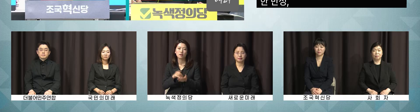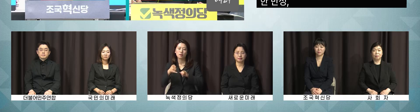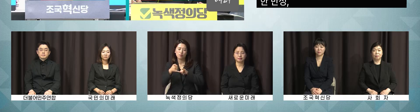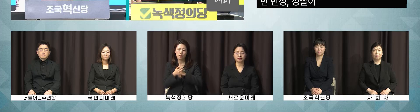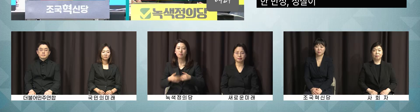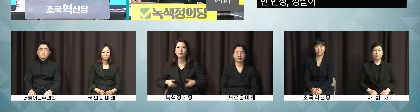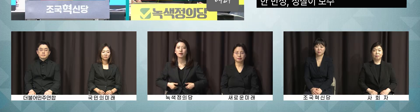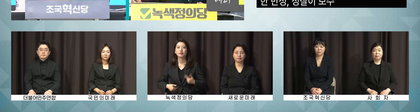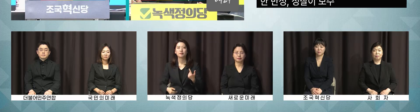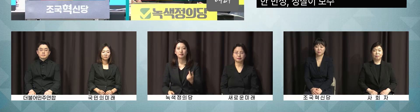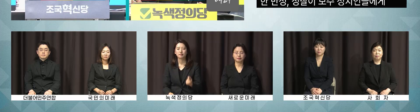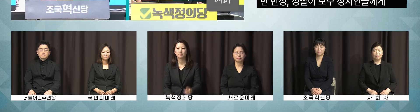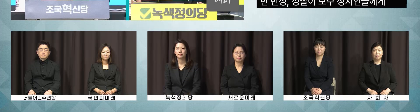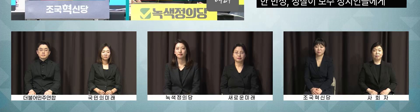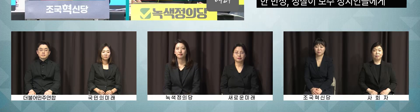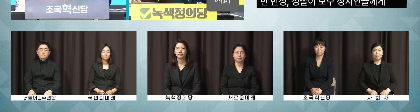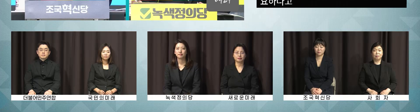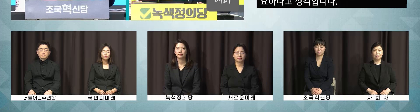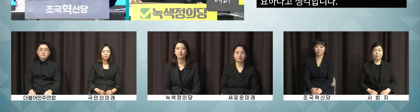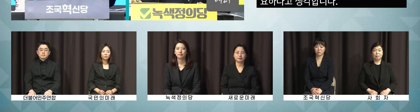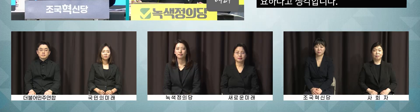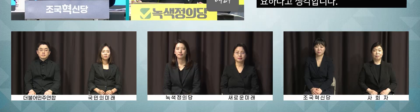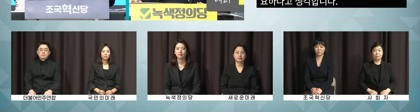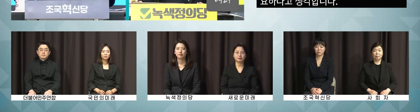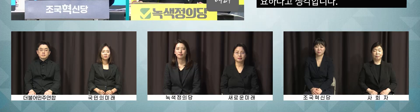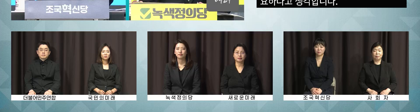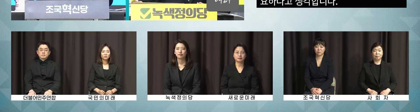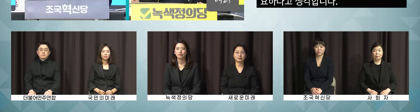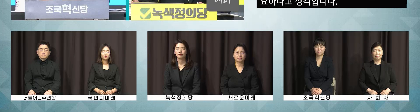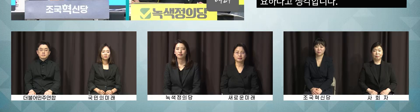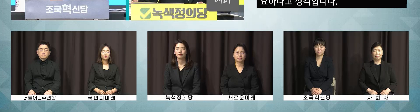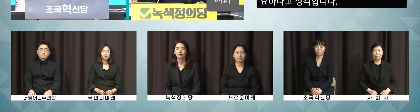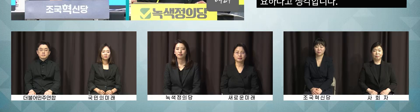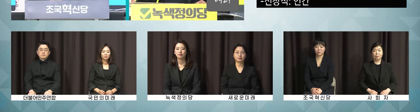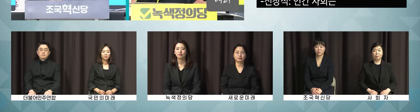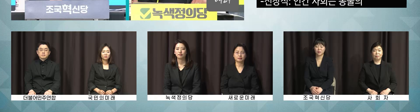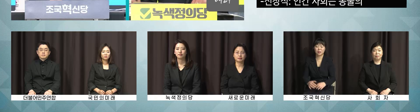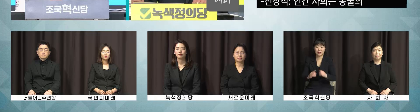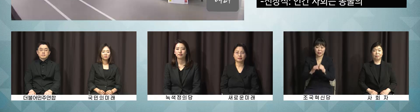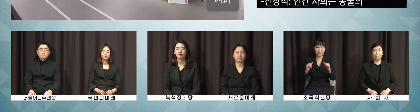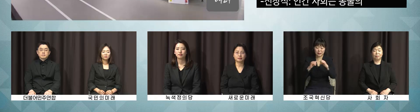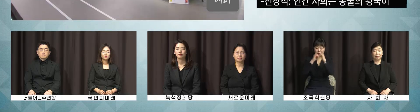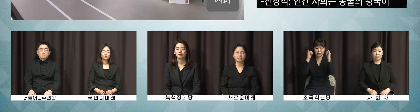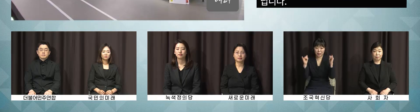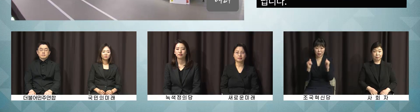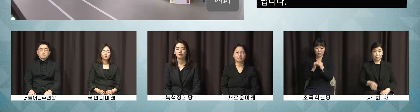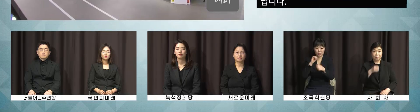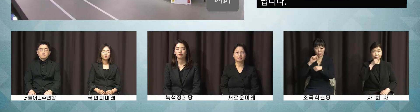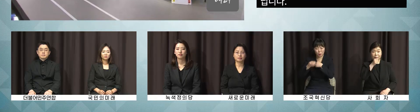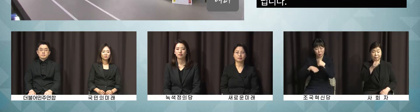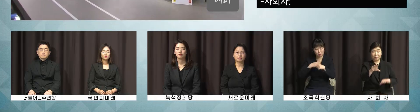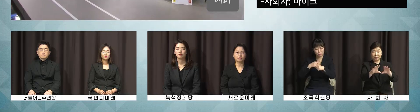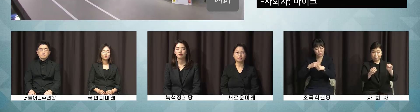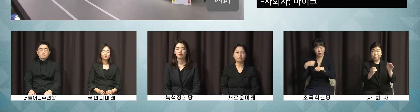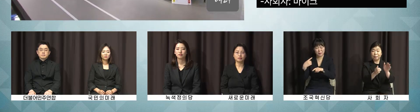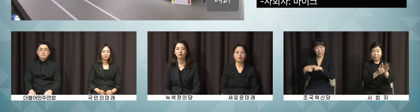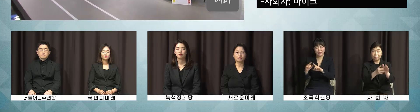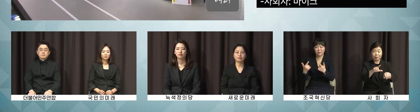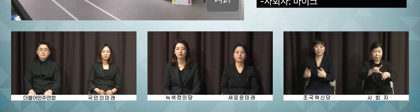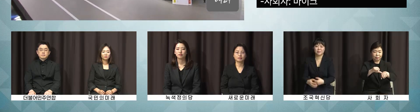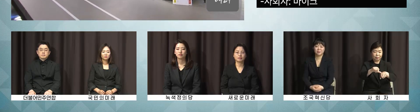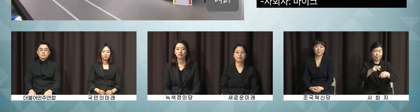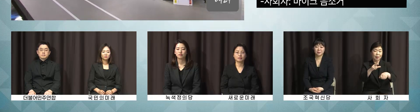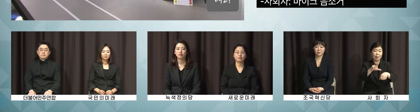정치인들에게 필요하다고 생각합니다. 인간 사회는 동물의 왕국이 아닙니다. 네. 마이크 음소거 됐습니다. 주어진